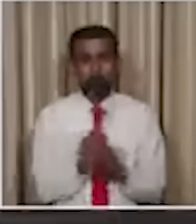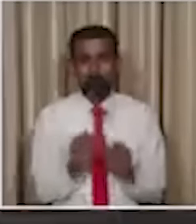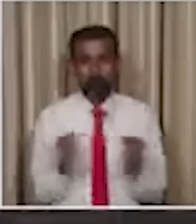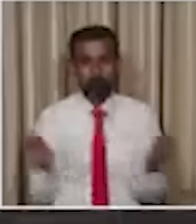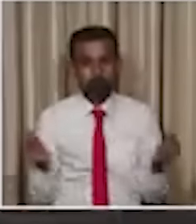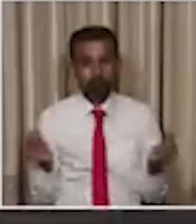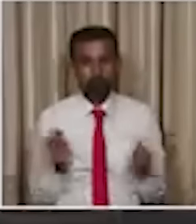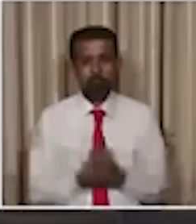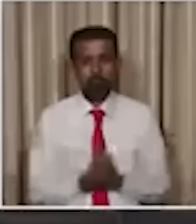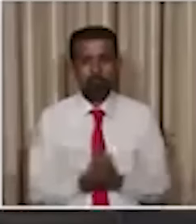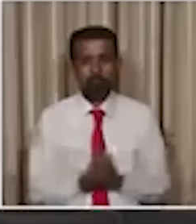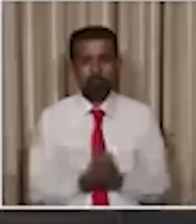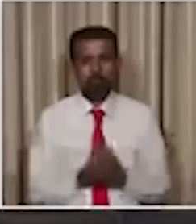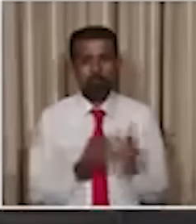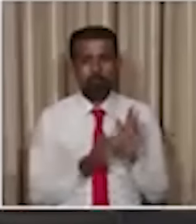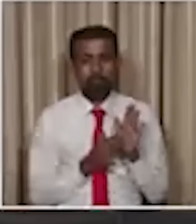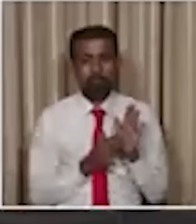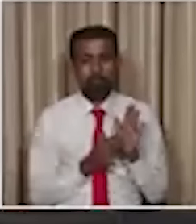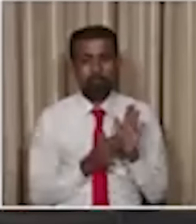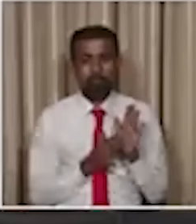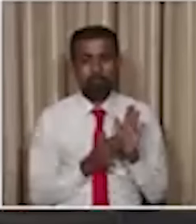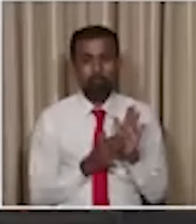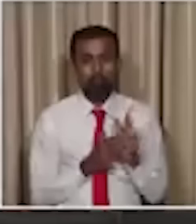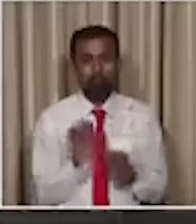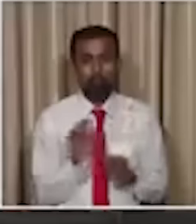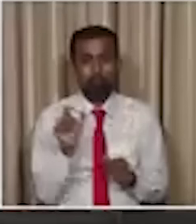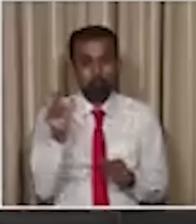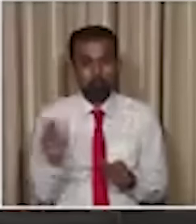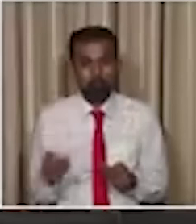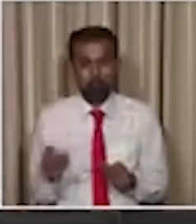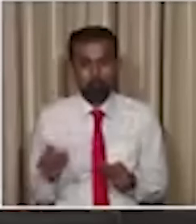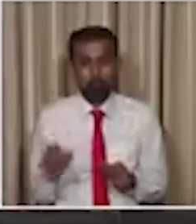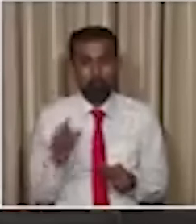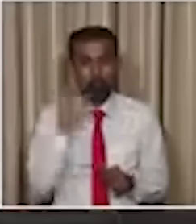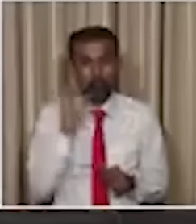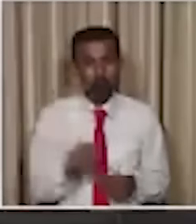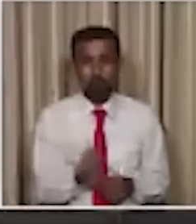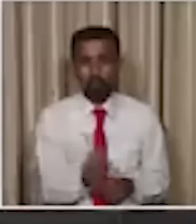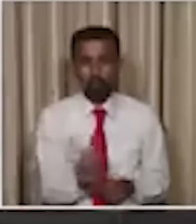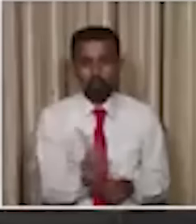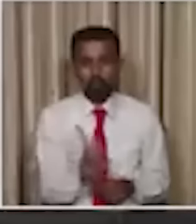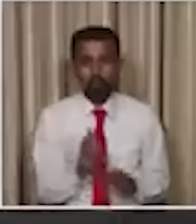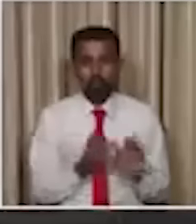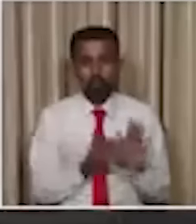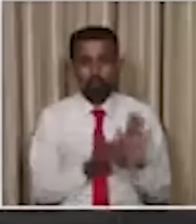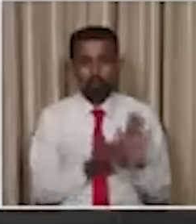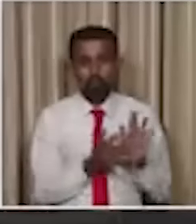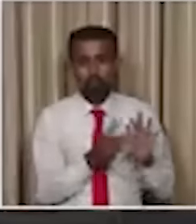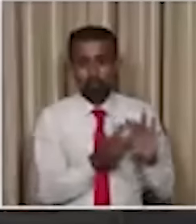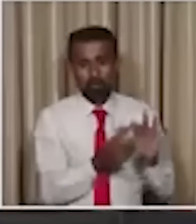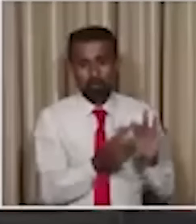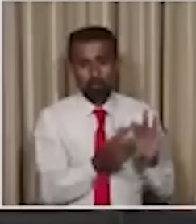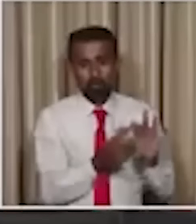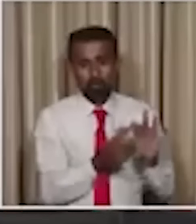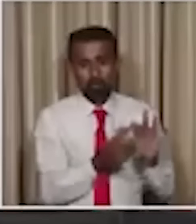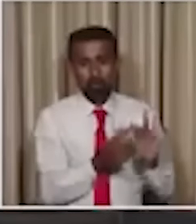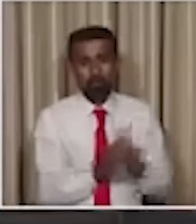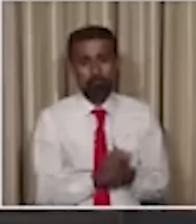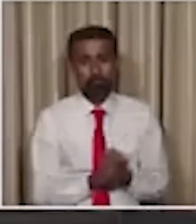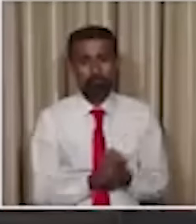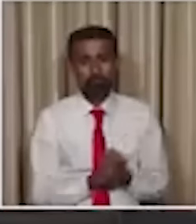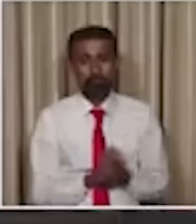නොමැත. මොහොමඩ් යූසුෆ් මොහොමඩ් ඉබ්‍රාහිම් අනායට සහ ඔහුගේ පුතුන් දෙදෙනෙකු වන මොහොමඩ් ඉබ්‍රාහිම් ඉජාස් අහමඩ්